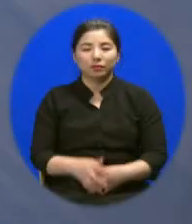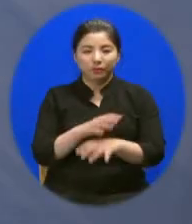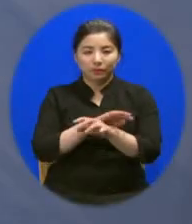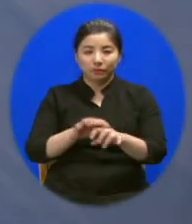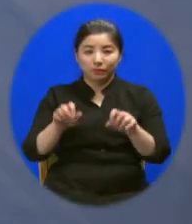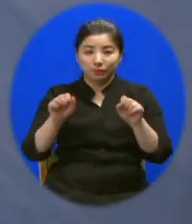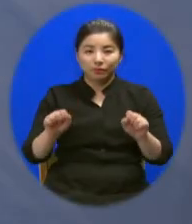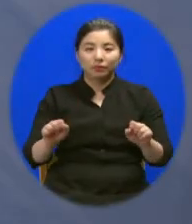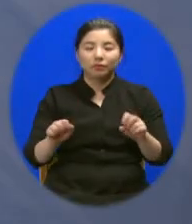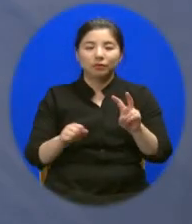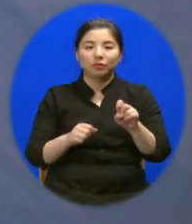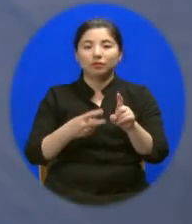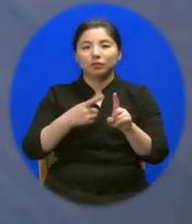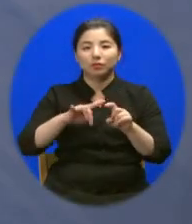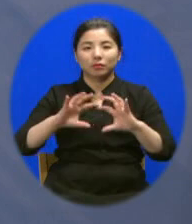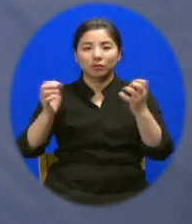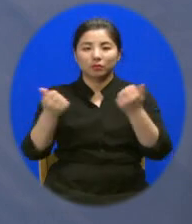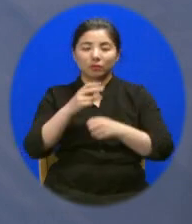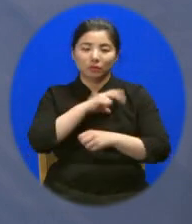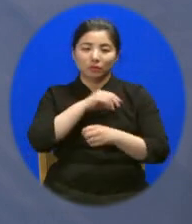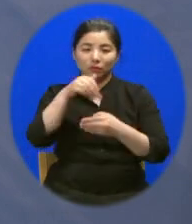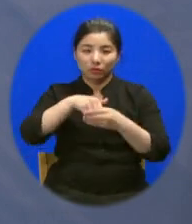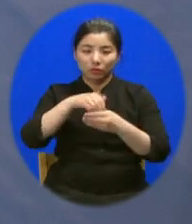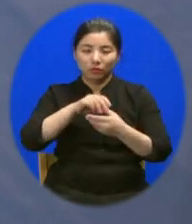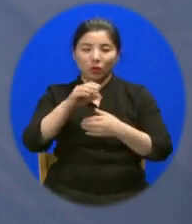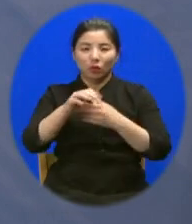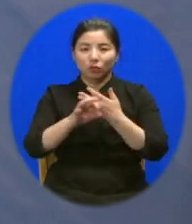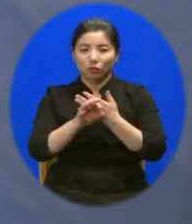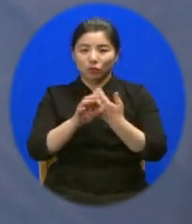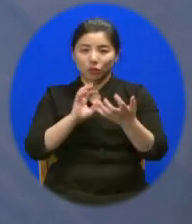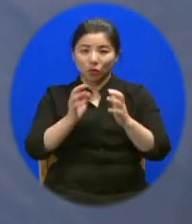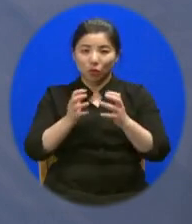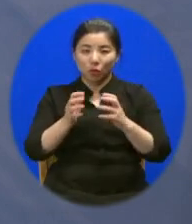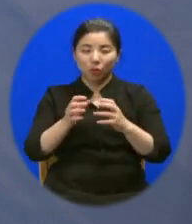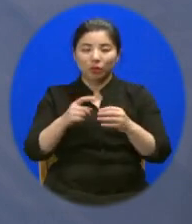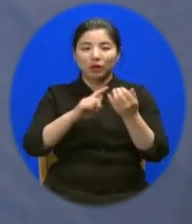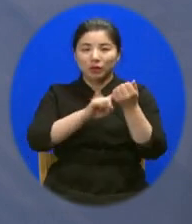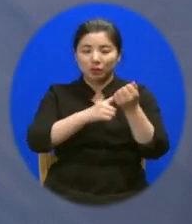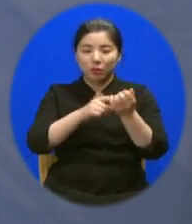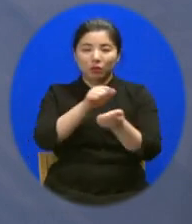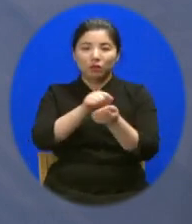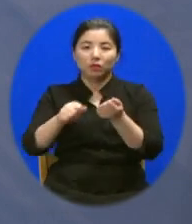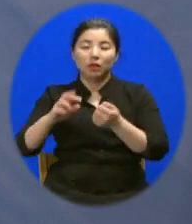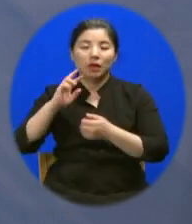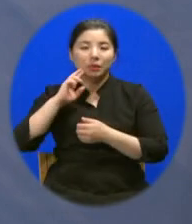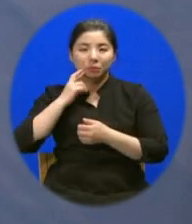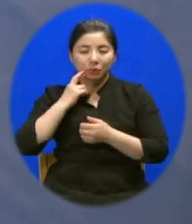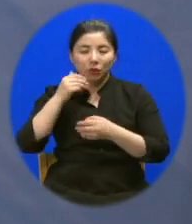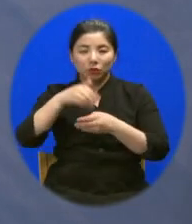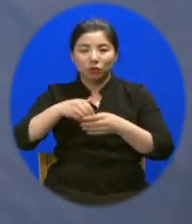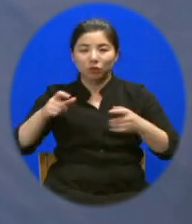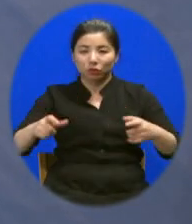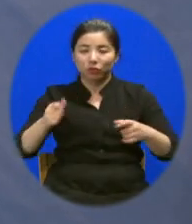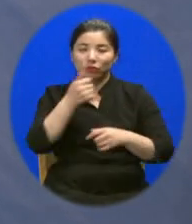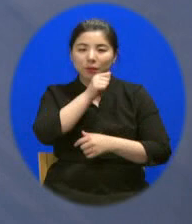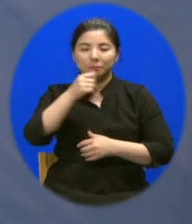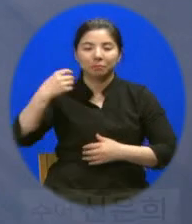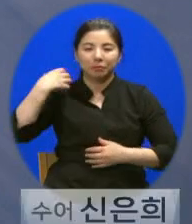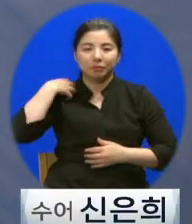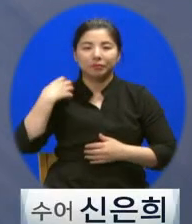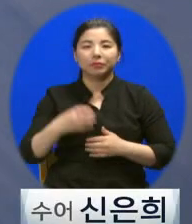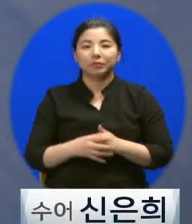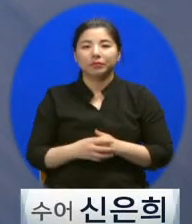여러분 안녕하십니까 제 21대 국회의원 선거 후보자 토론 에 증평 진천 음성군 선거 우편 진행을 맡은 양우석